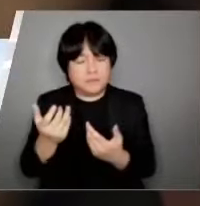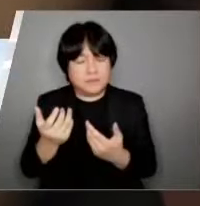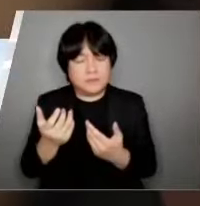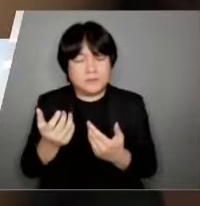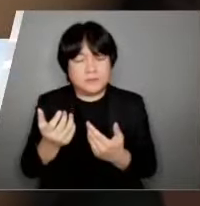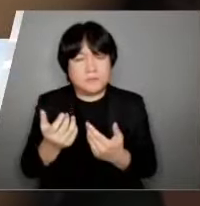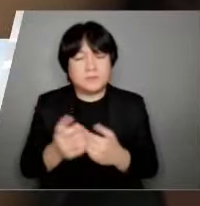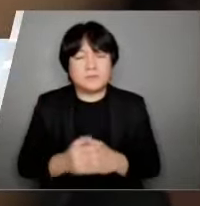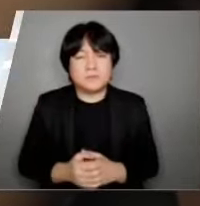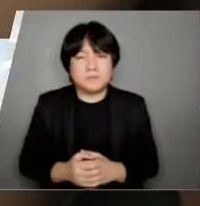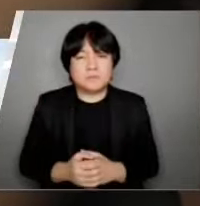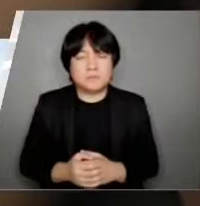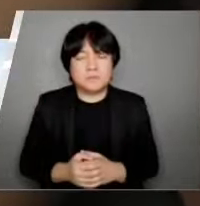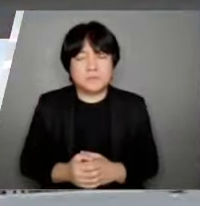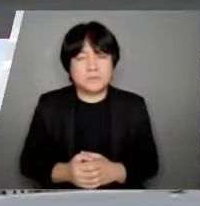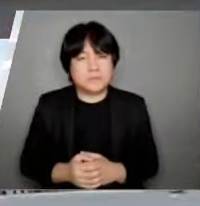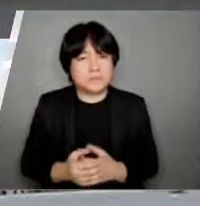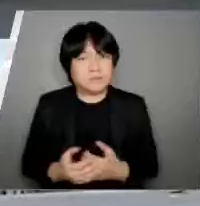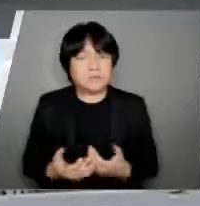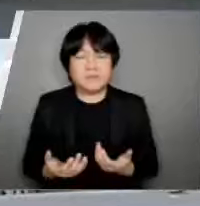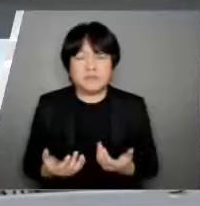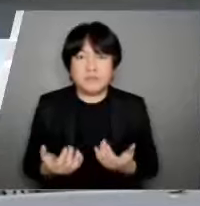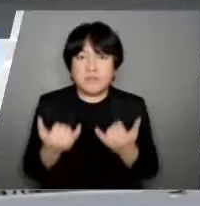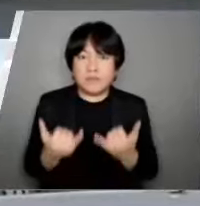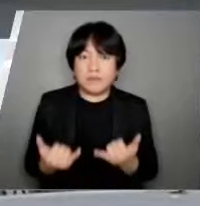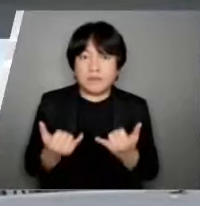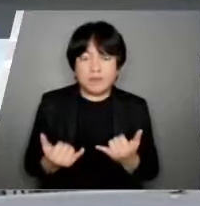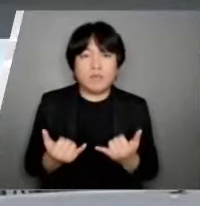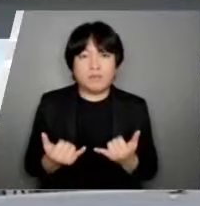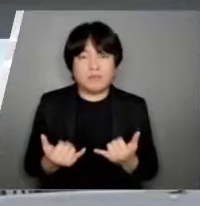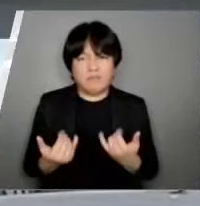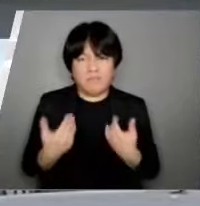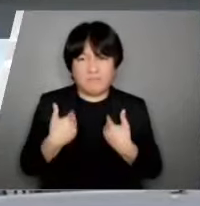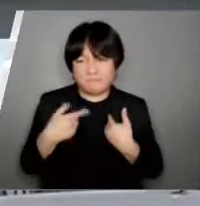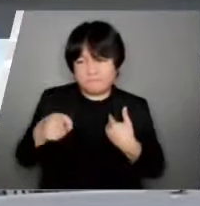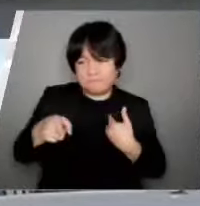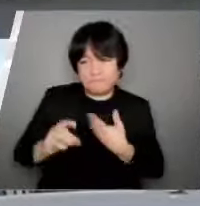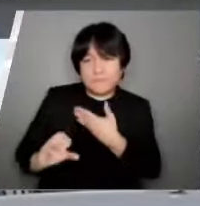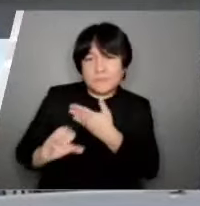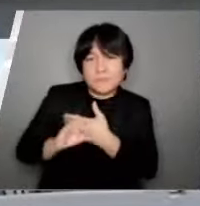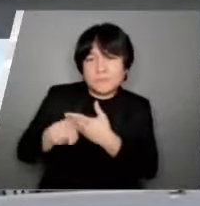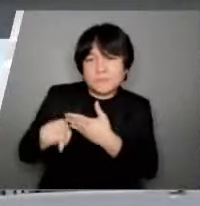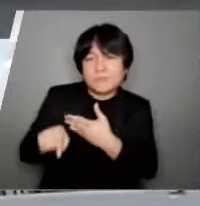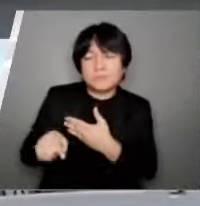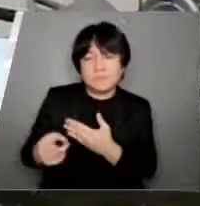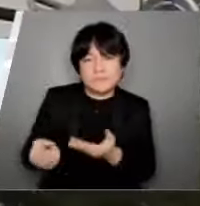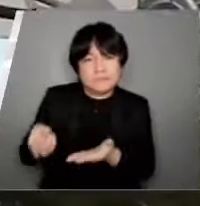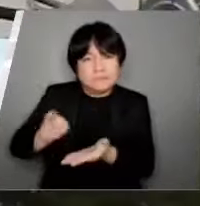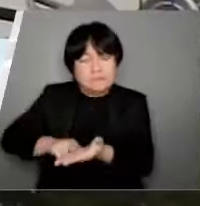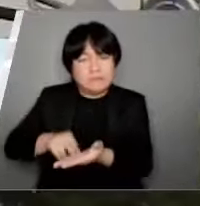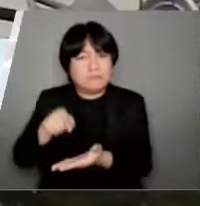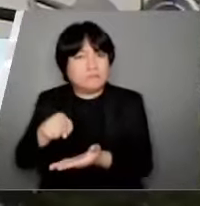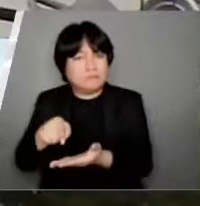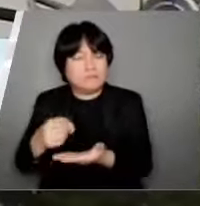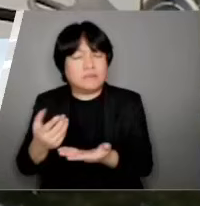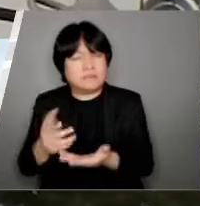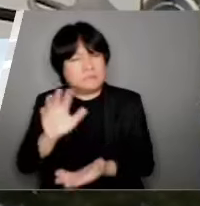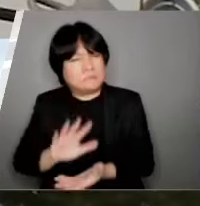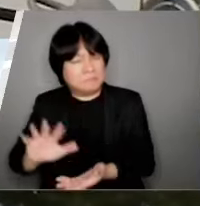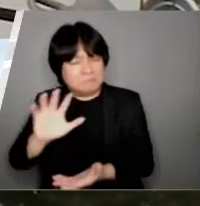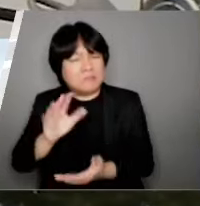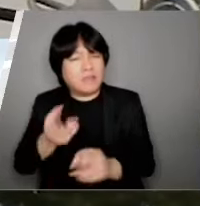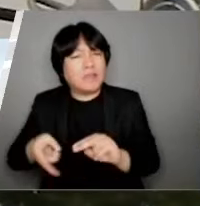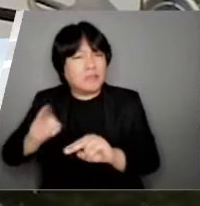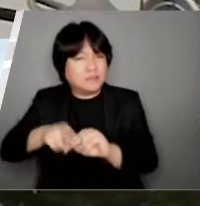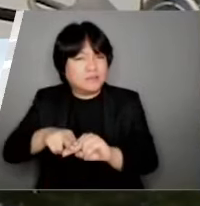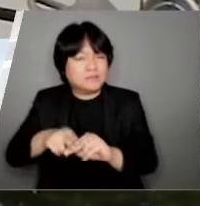presyo, inaasahan natin yan habang buhay itong kontrata niya sa natural gas plants. Ito na yung magiging estimate unless